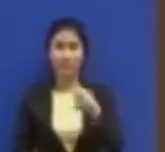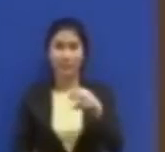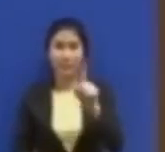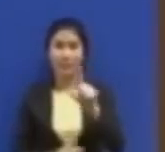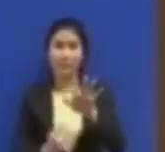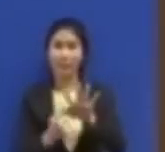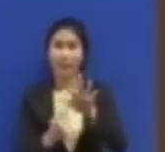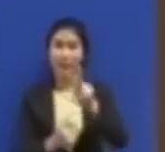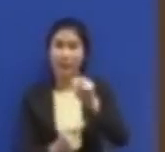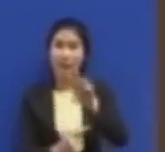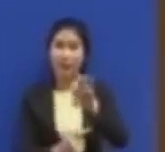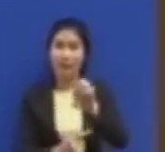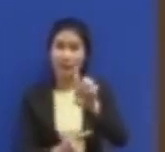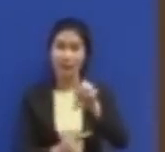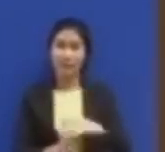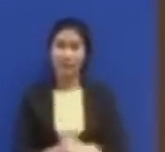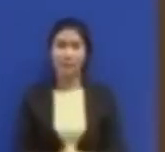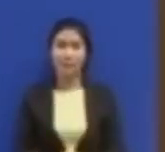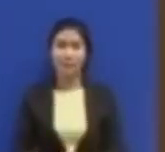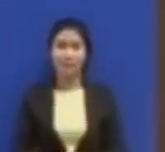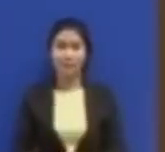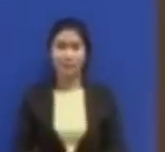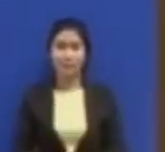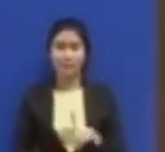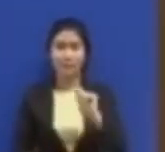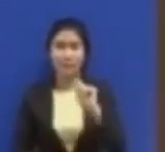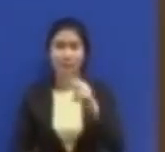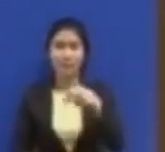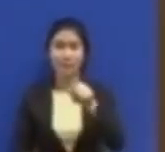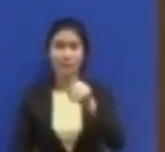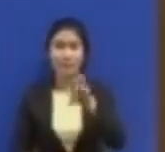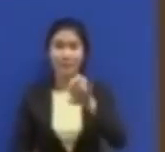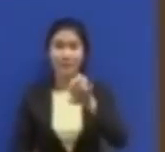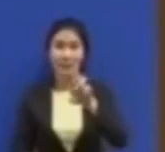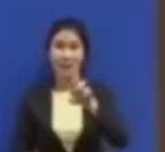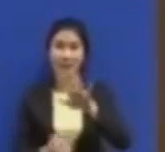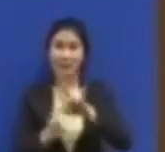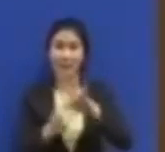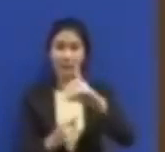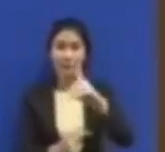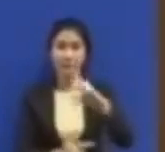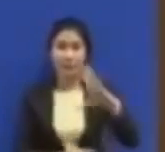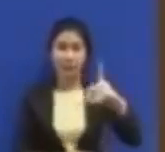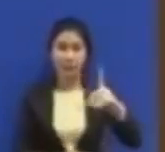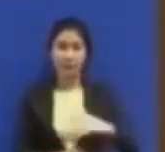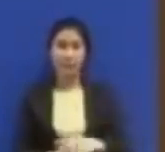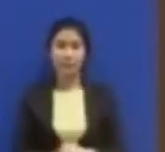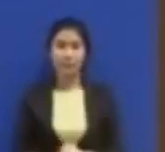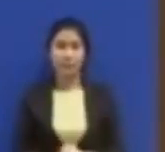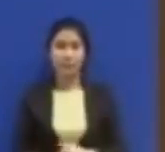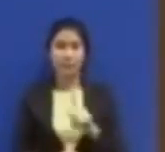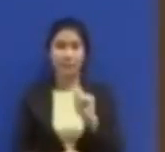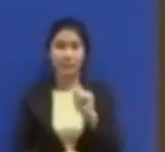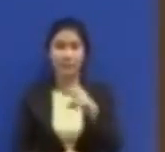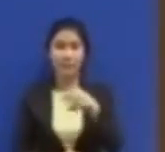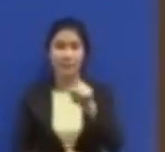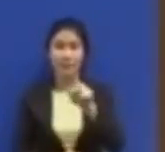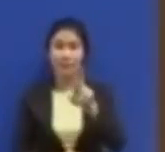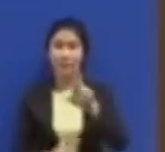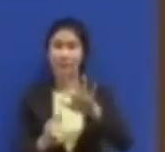ด81พลเอกธีรเดชมีเพียร82นายธีรเกียรติเจริญเ